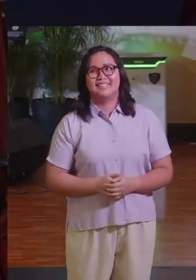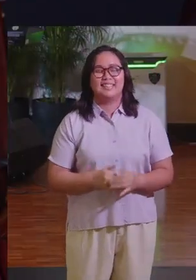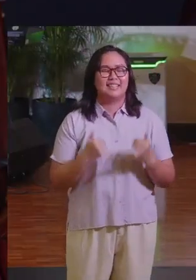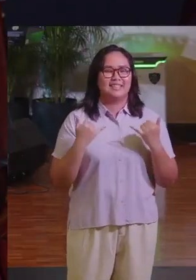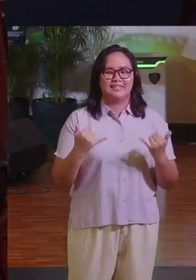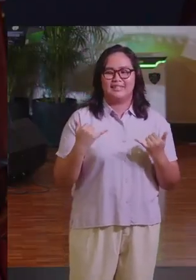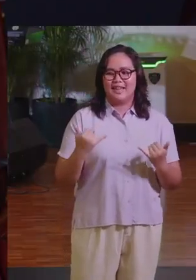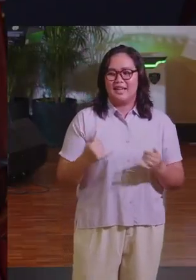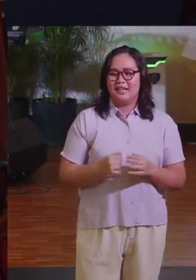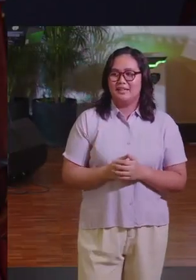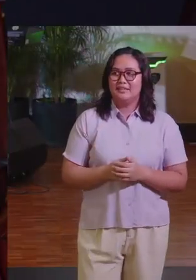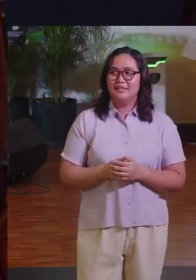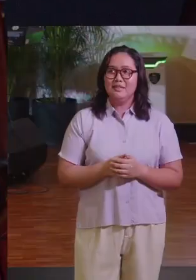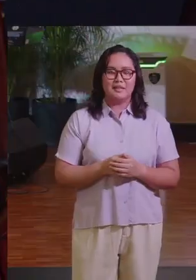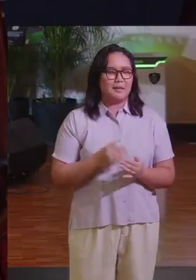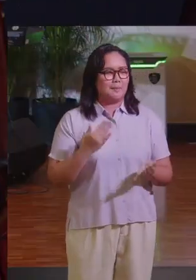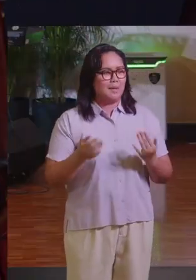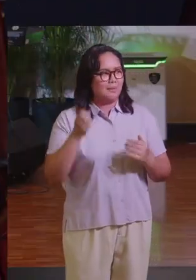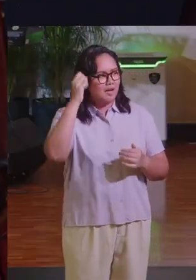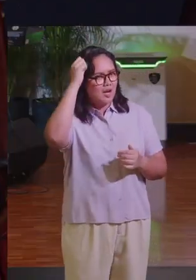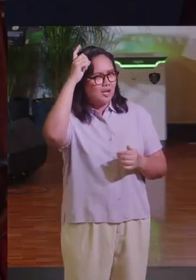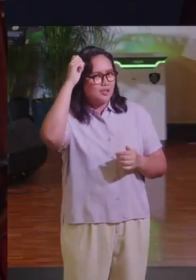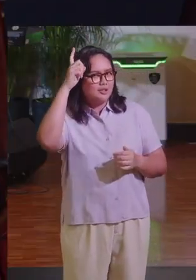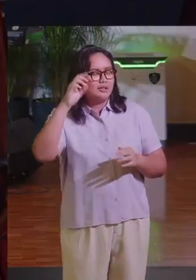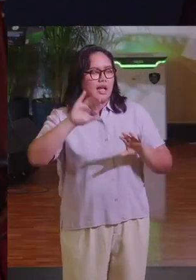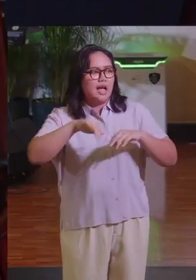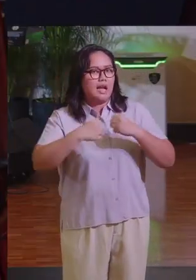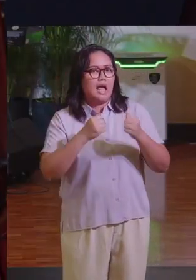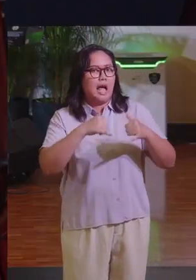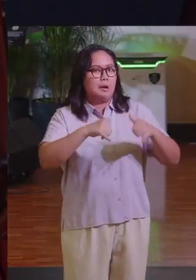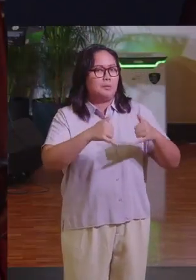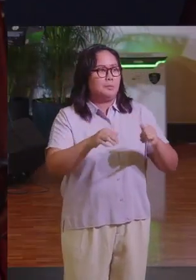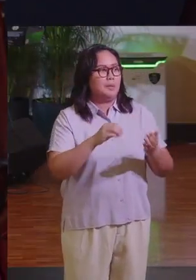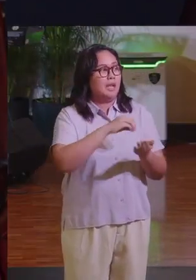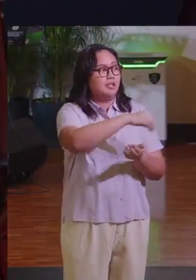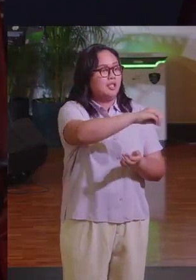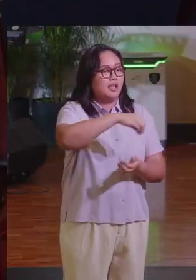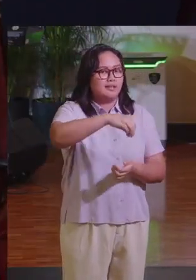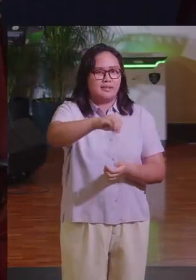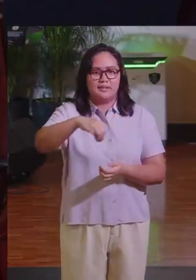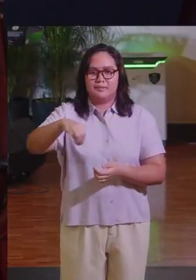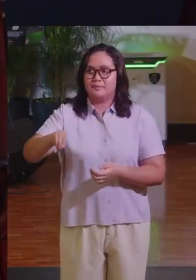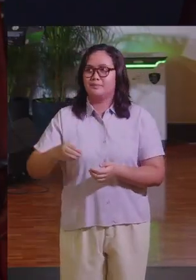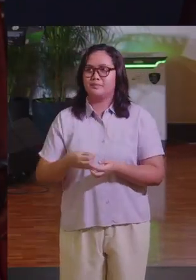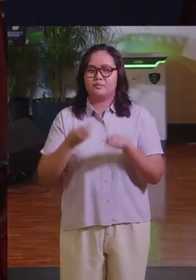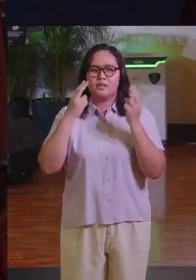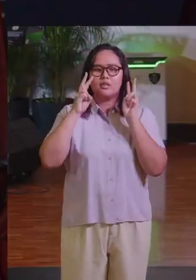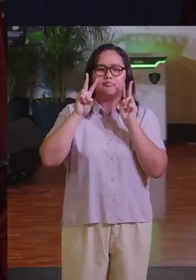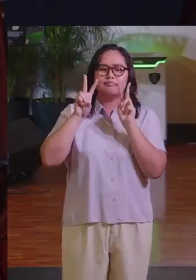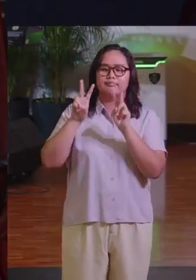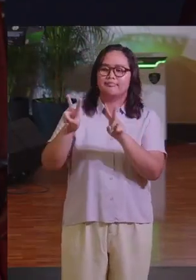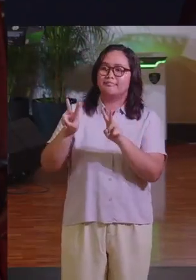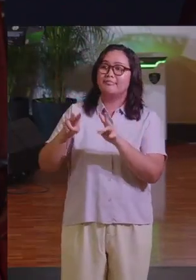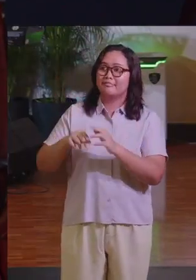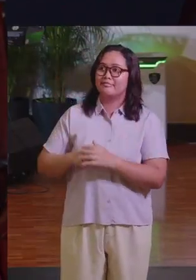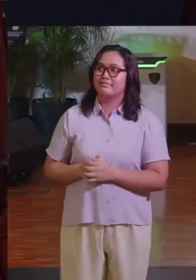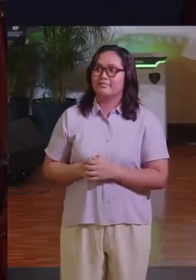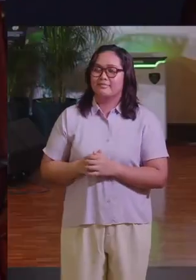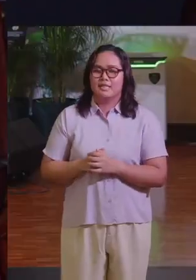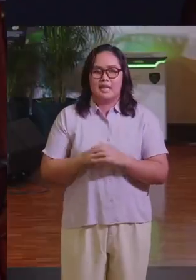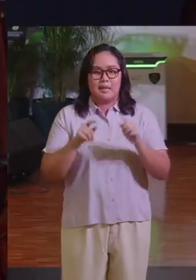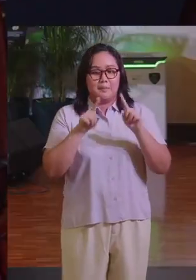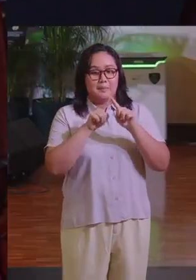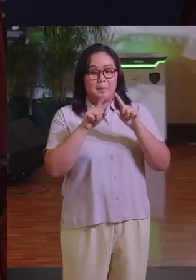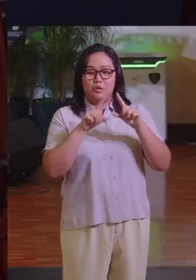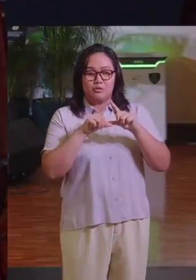Ngayon, siguro naman naunawaan natin kung paano nilalaro ang chess. Ano po? Kaya tignan nyo po ang isang letrato na kung saan